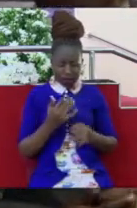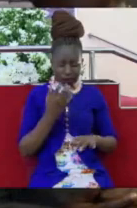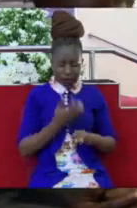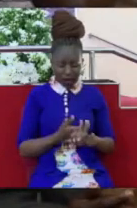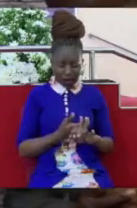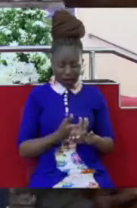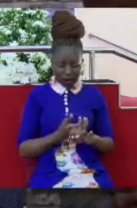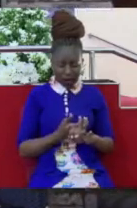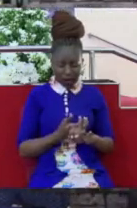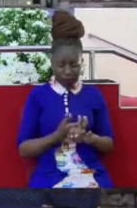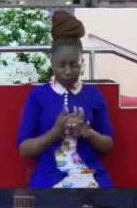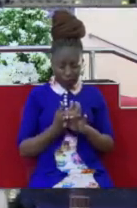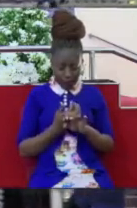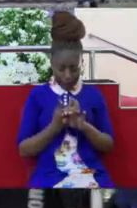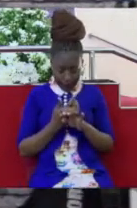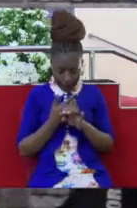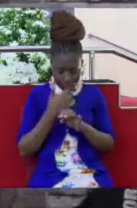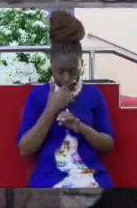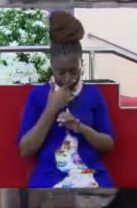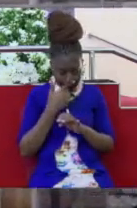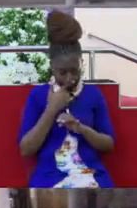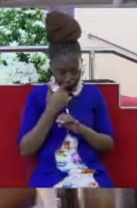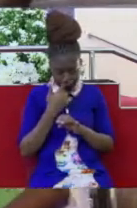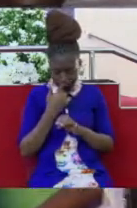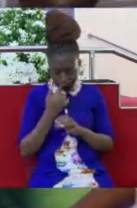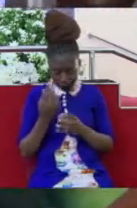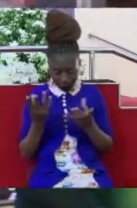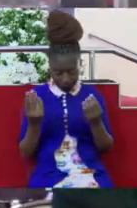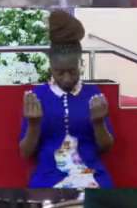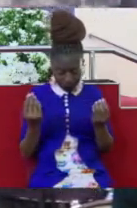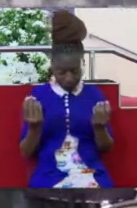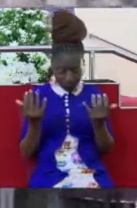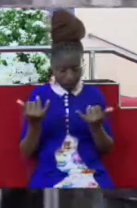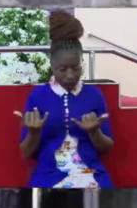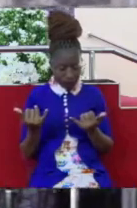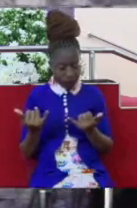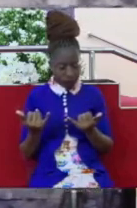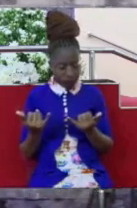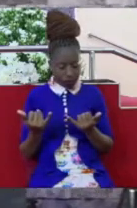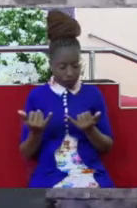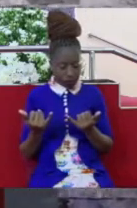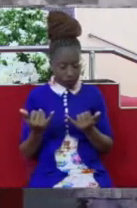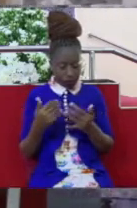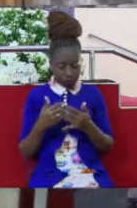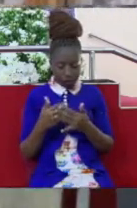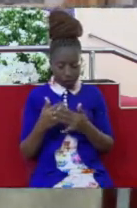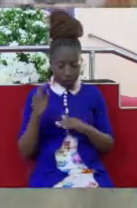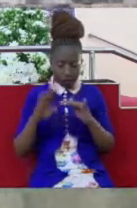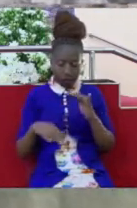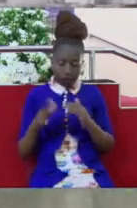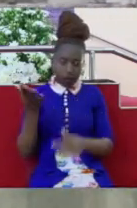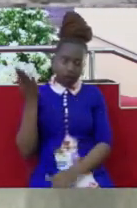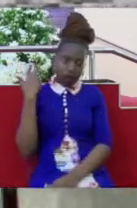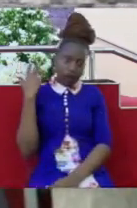and it's easier for you now than it's ever been, na ni rahisi sasa kwako kabla ya pale mwanzo, to fall into